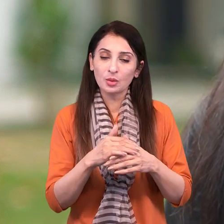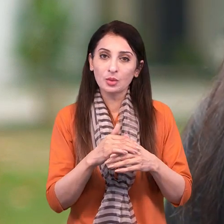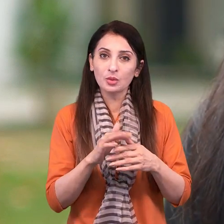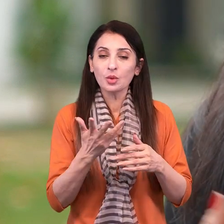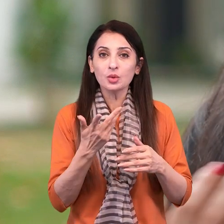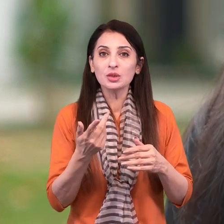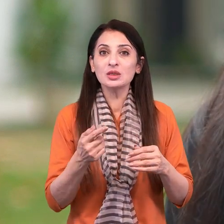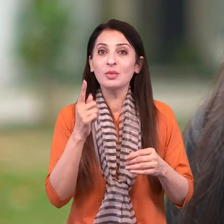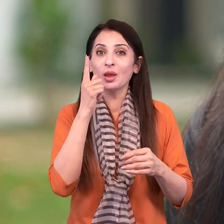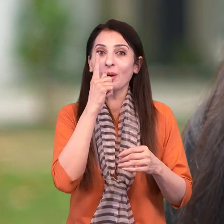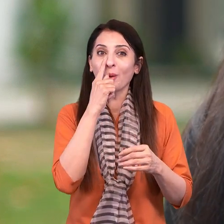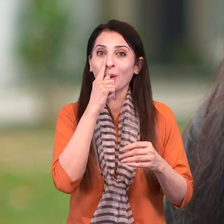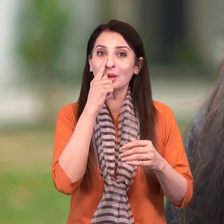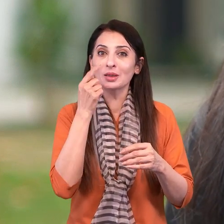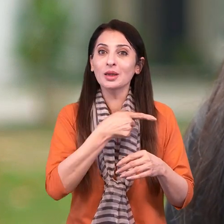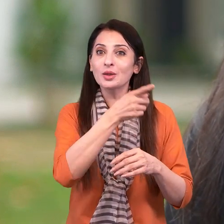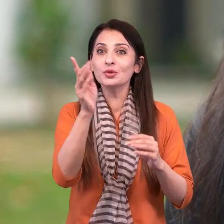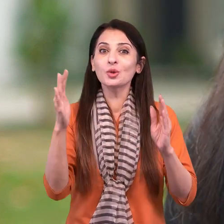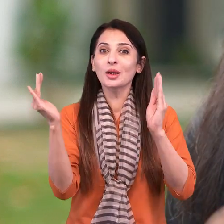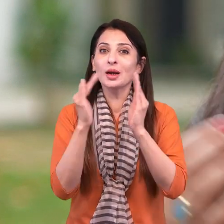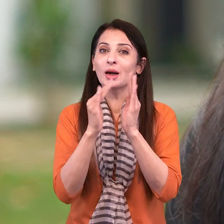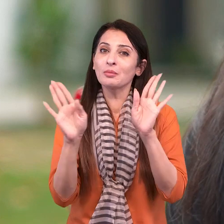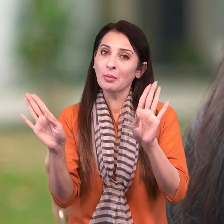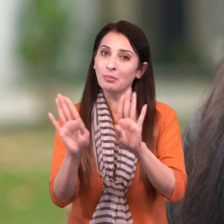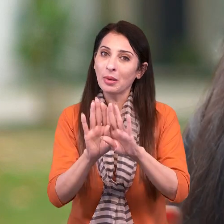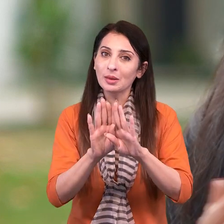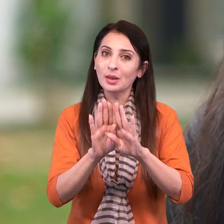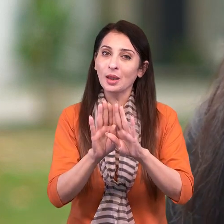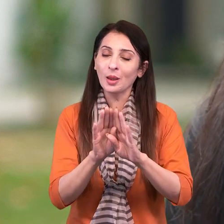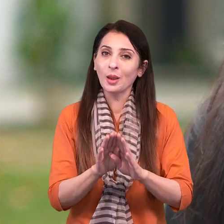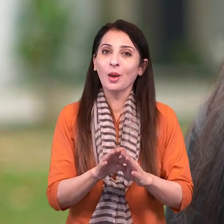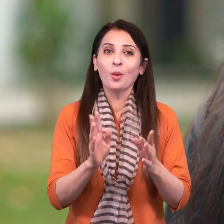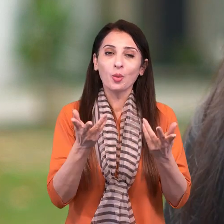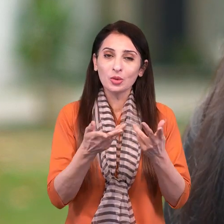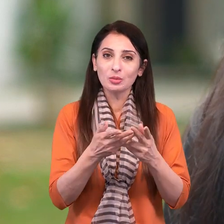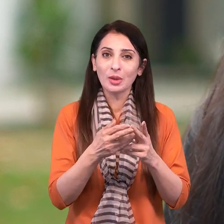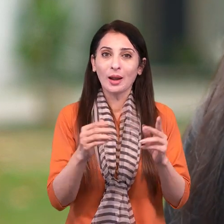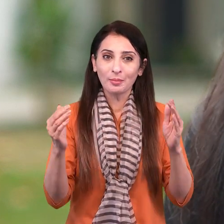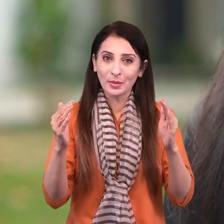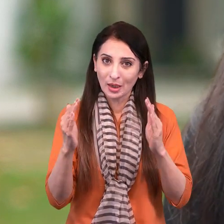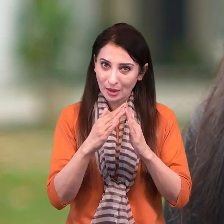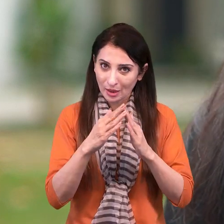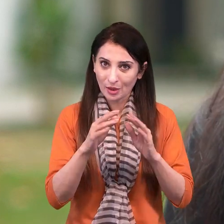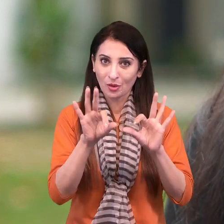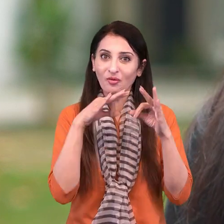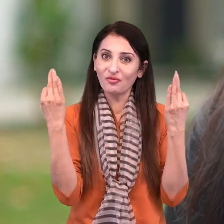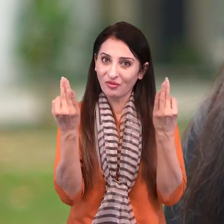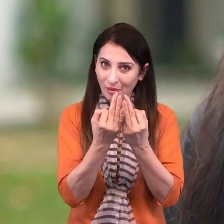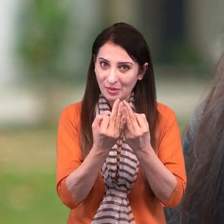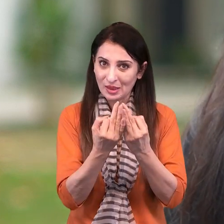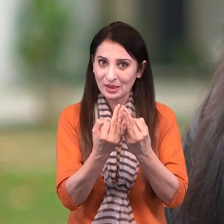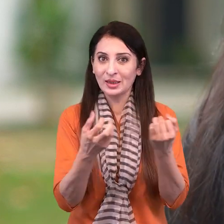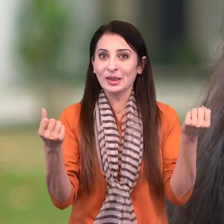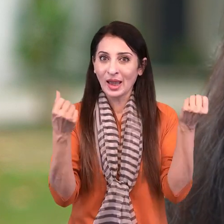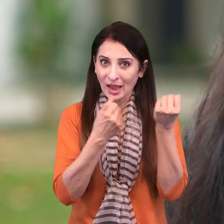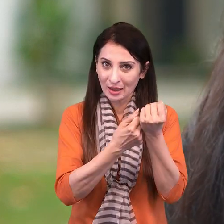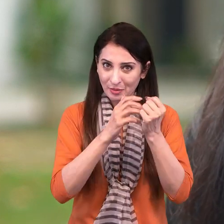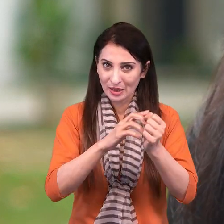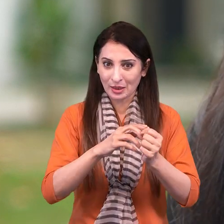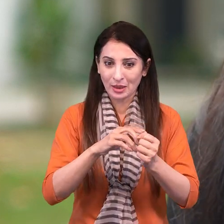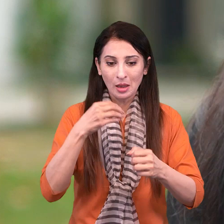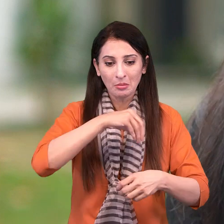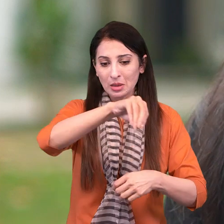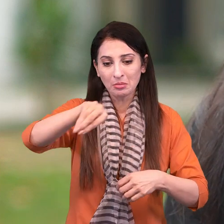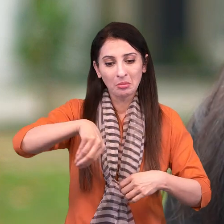कि जिसमें वो भी अपना पैशन को आगे कर सकें, अपने घर वालों की हेल्प भी कर सकें, सिर्फ किचन तक ना रहें बल्कि आगे